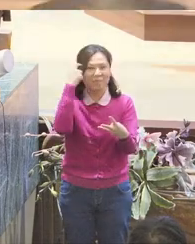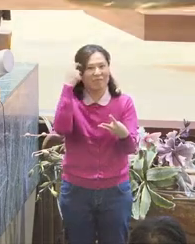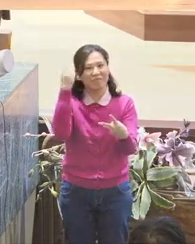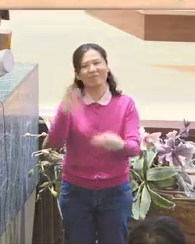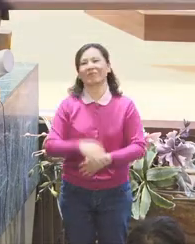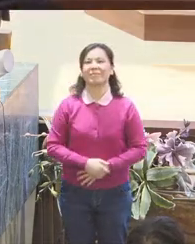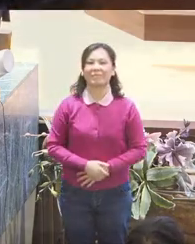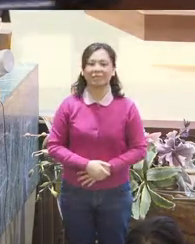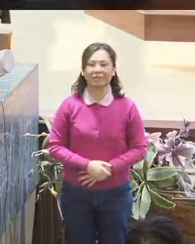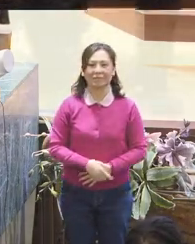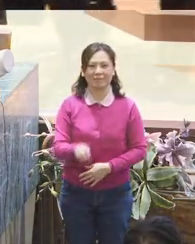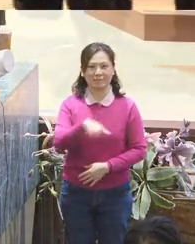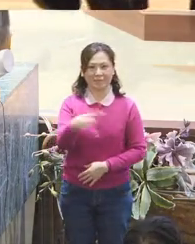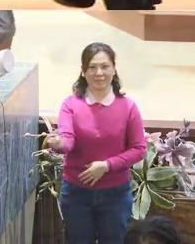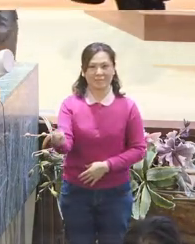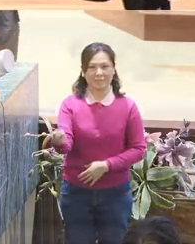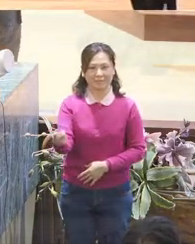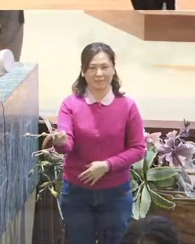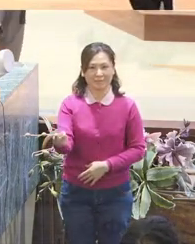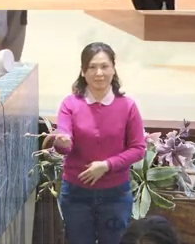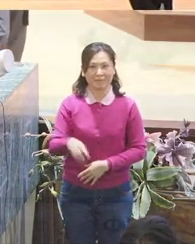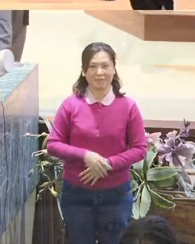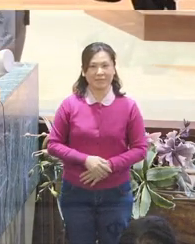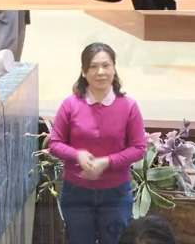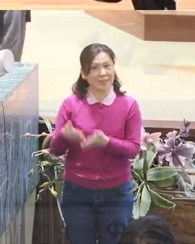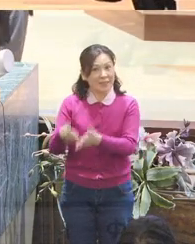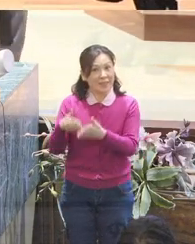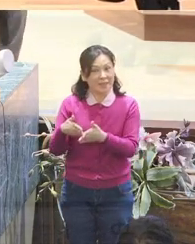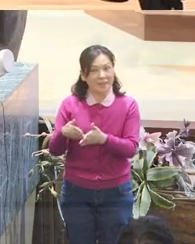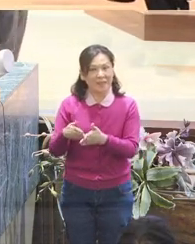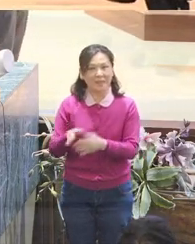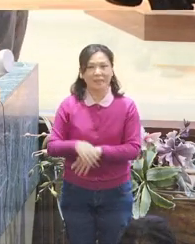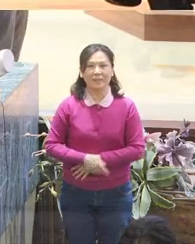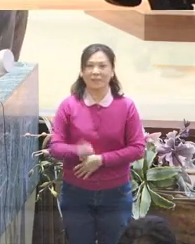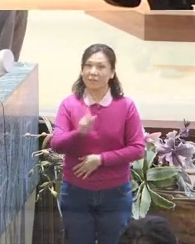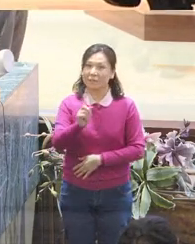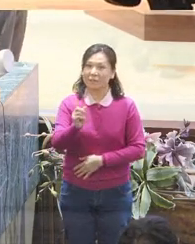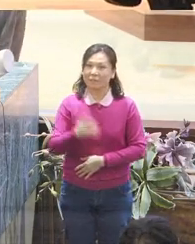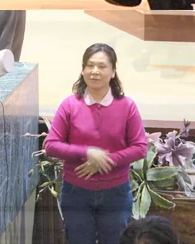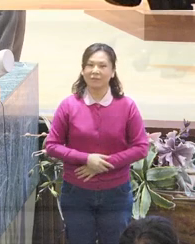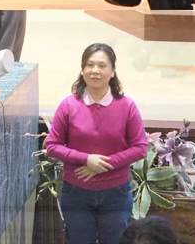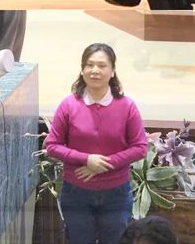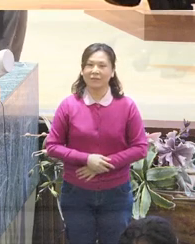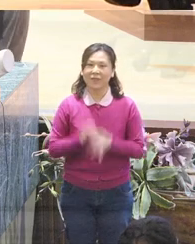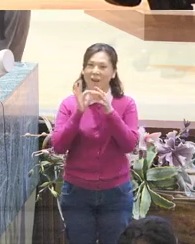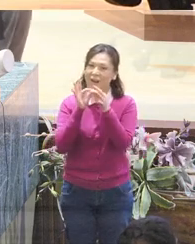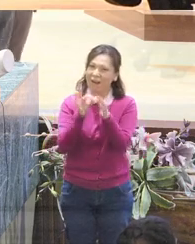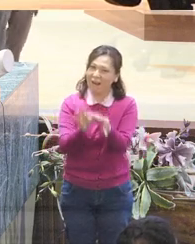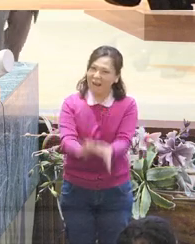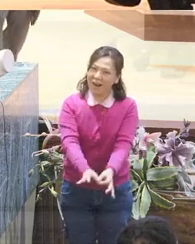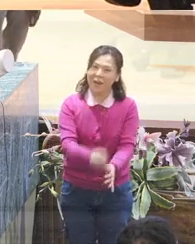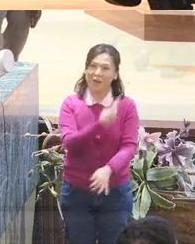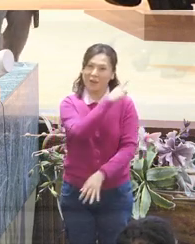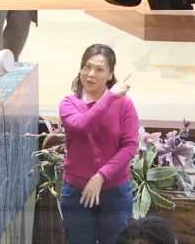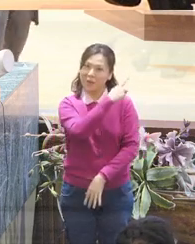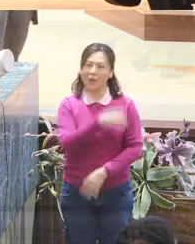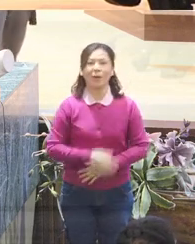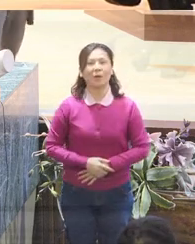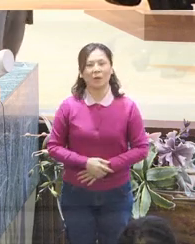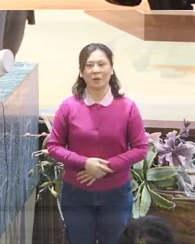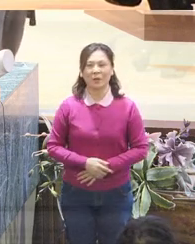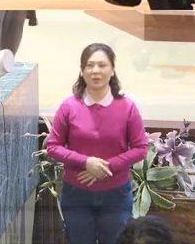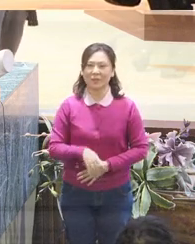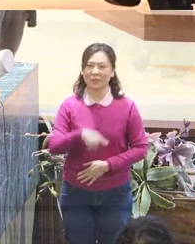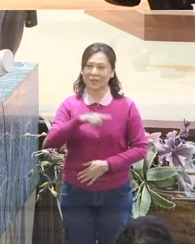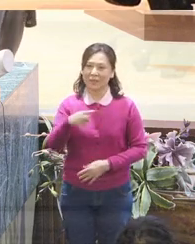点。那接下来重要的事情大家看到这边有没有一连串，接下来后面在